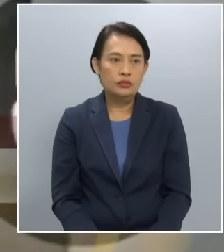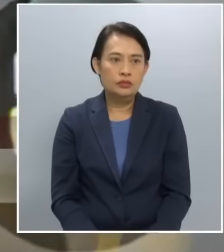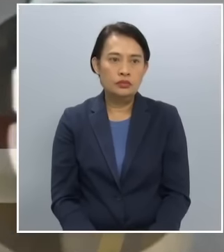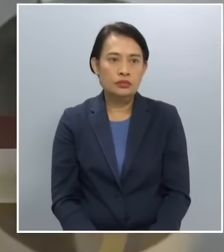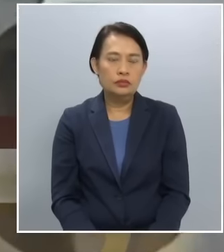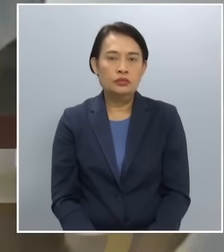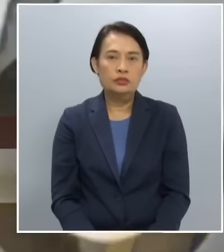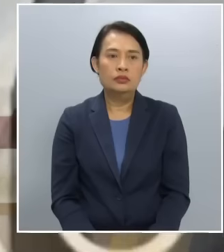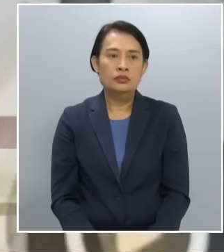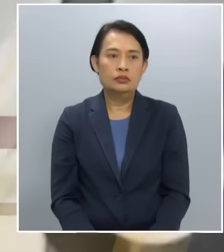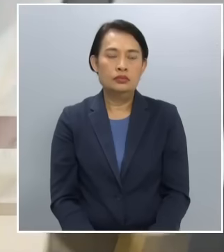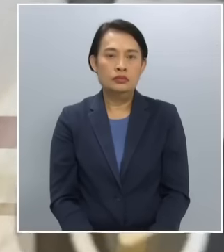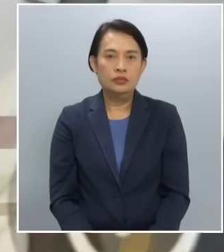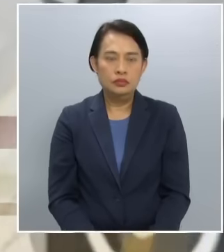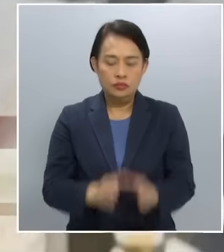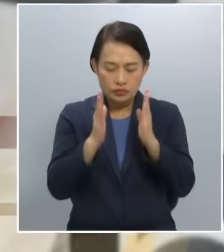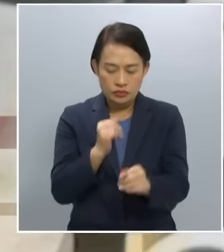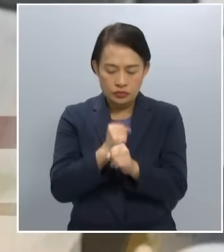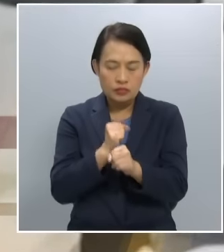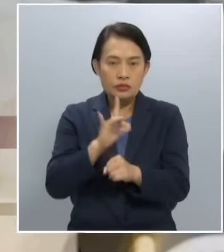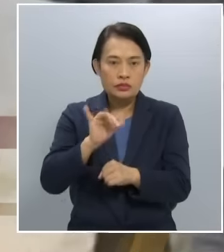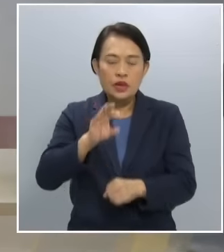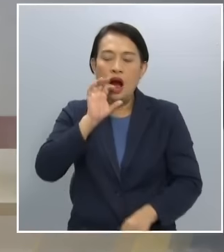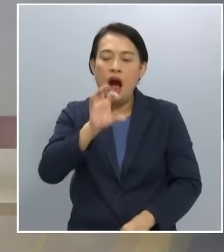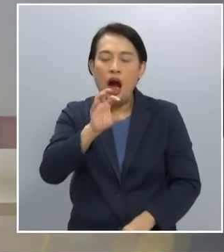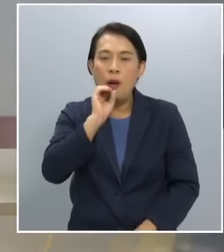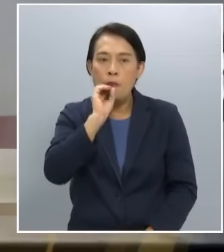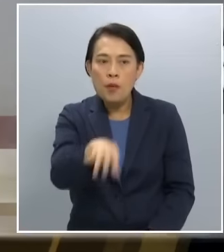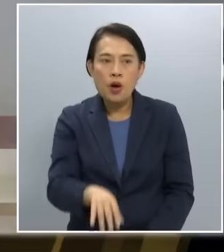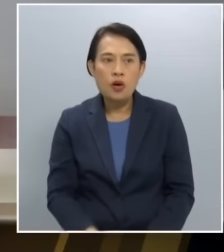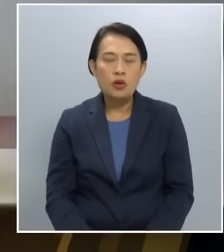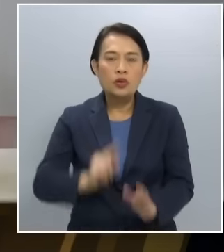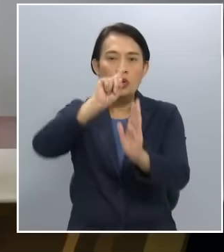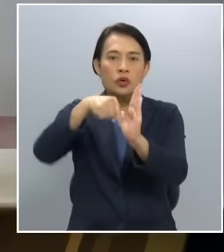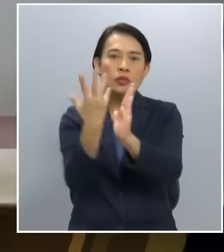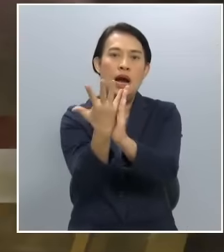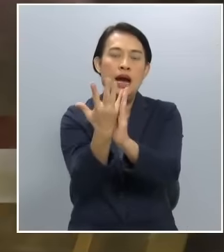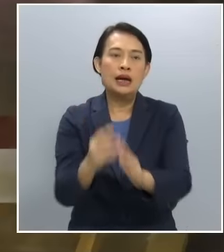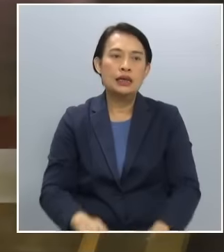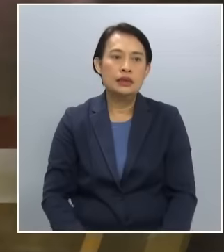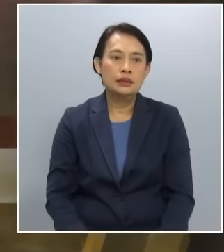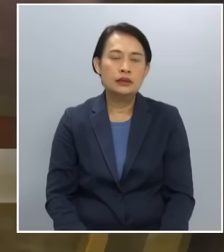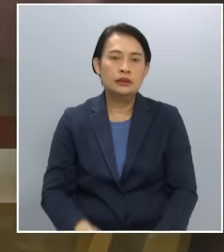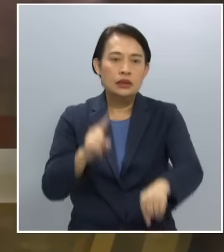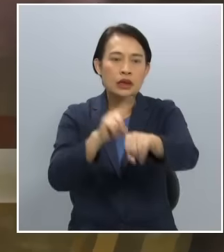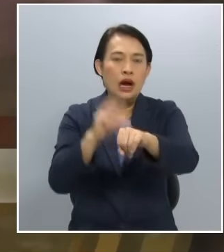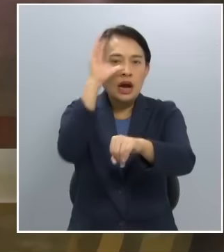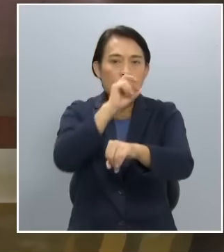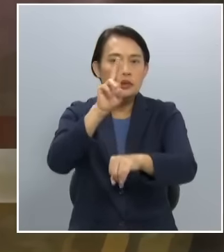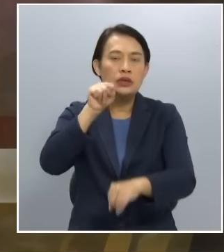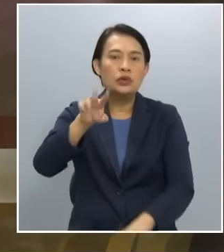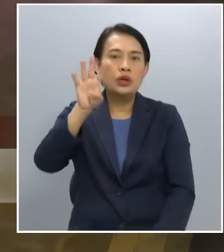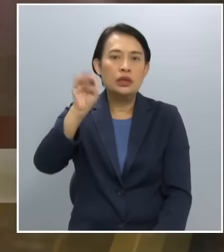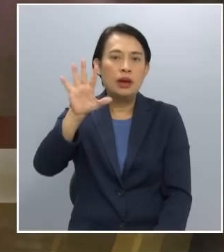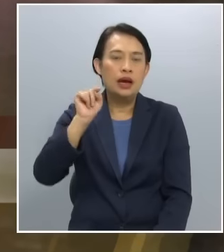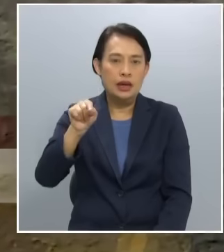โอเคเจ้าหน้าที่กับญ่าสลับกันตะโกนเกลี้ยกล่อมนานไป 5ช่มเลยกระทั่งเวลาประมาณเง45น